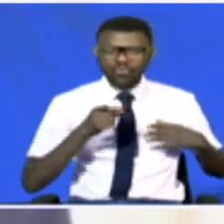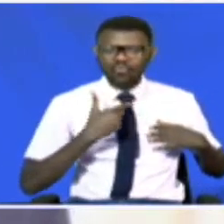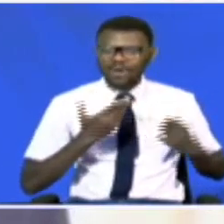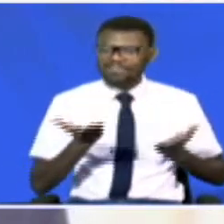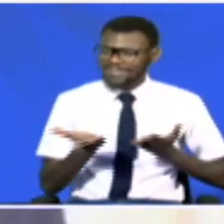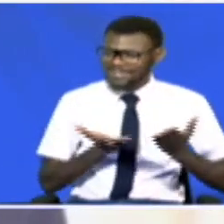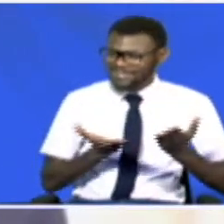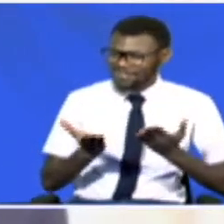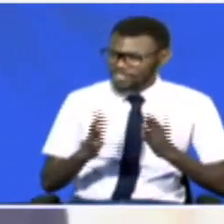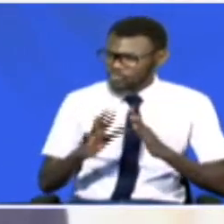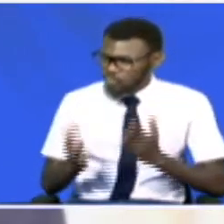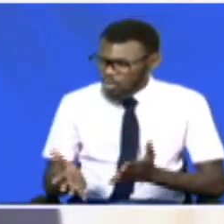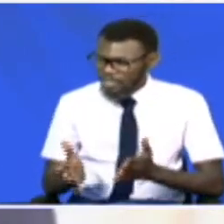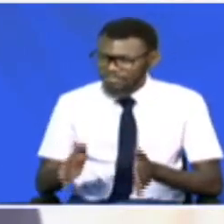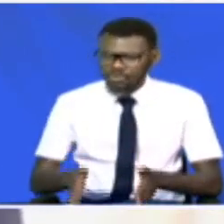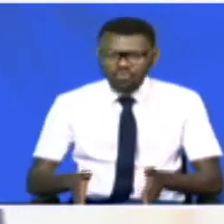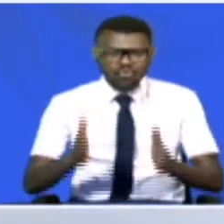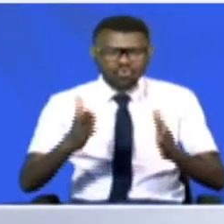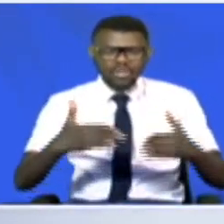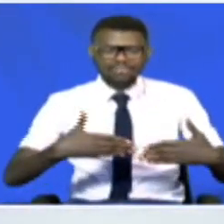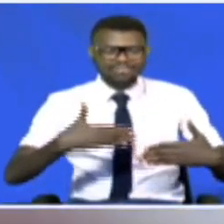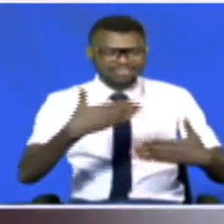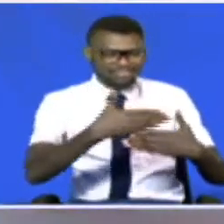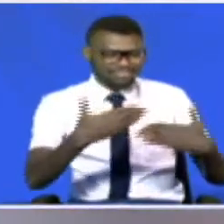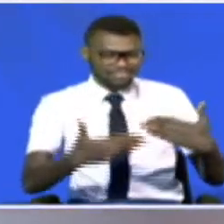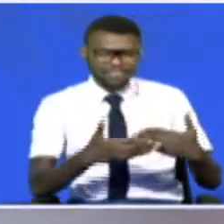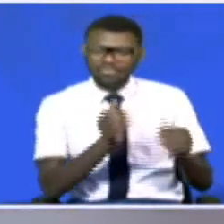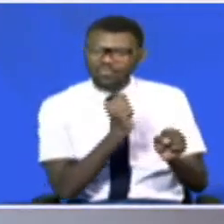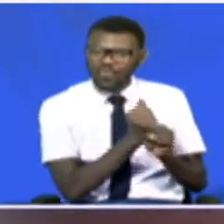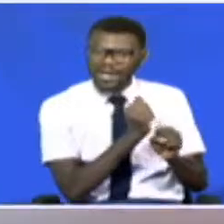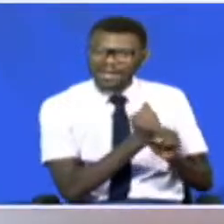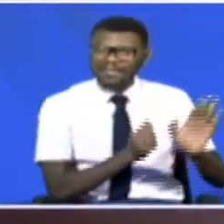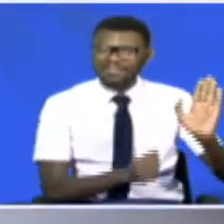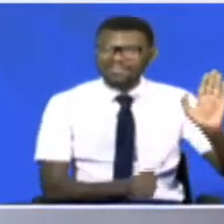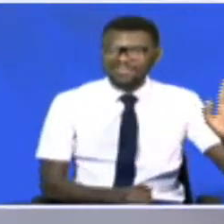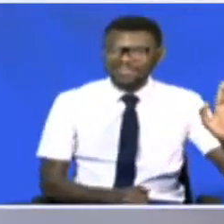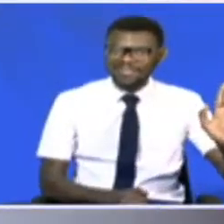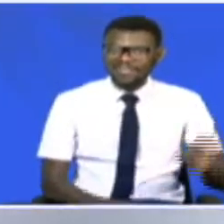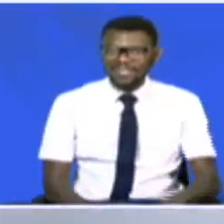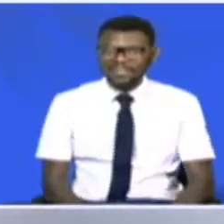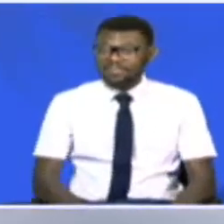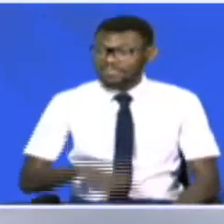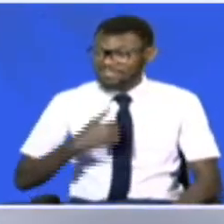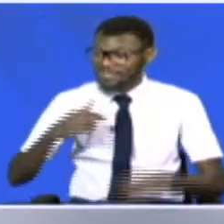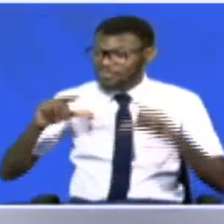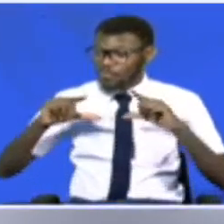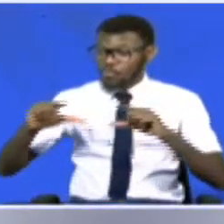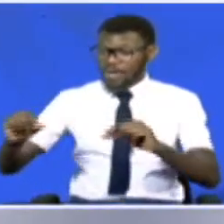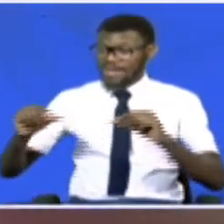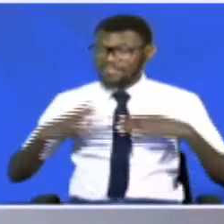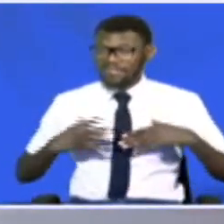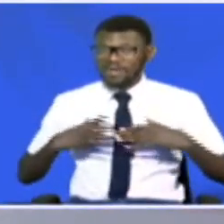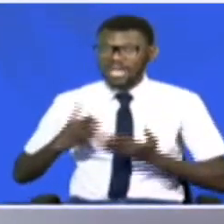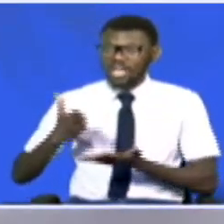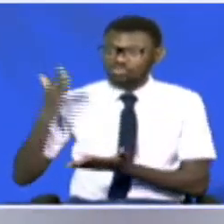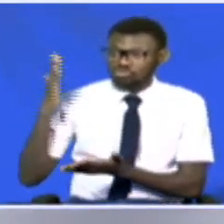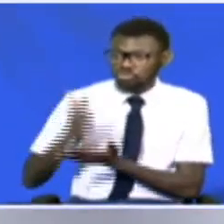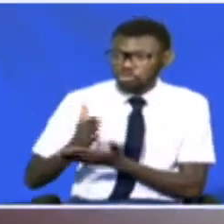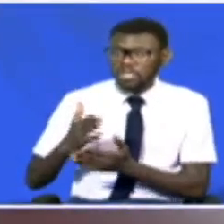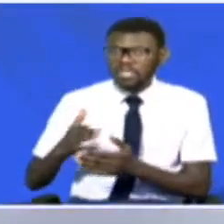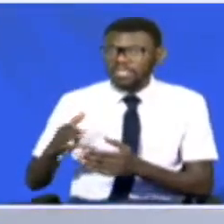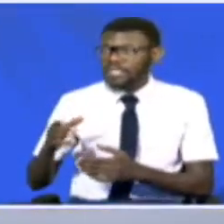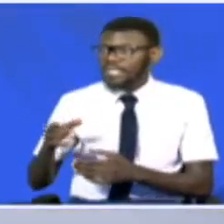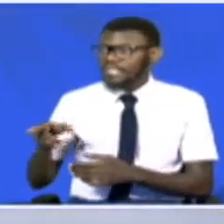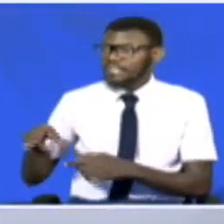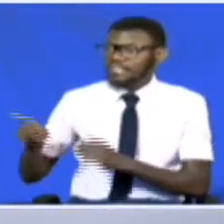Waambie utafanya nini? Jenga mabarabara zako. Mimi nimesema wakati mimi taambia watu wangu ukweli. Mtu akisema sina heshima